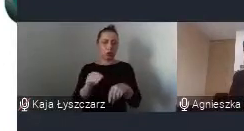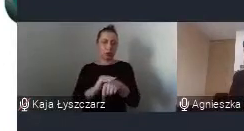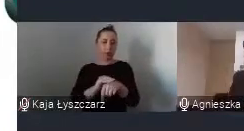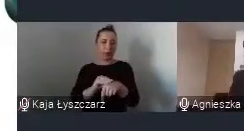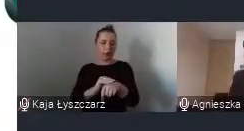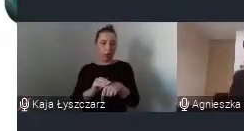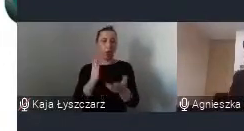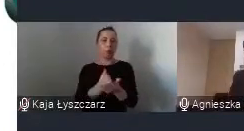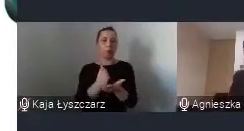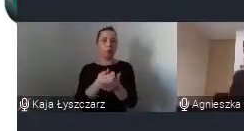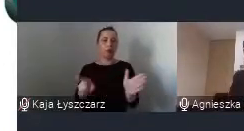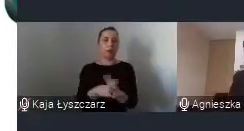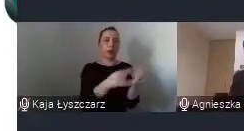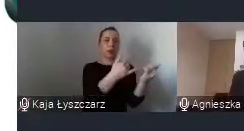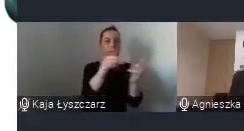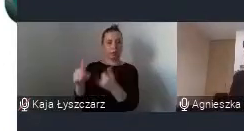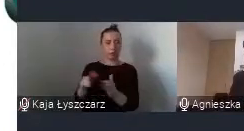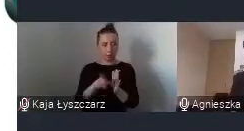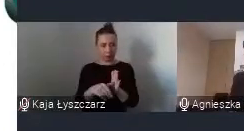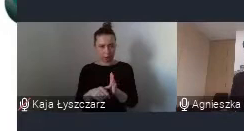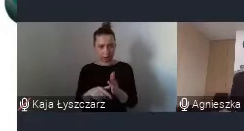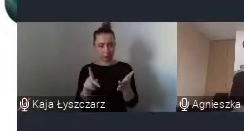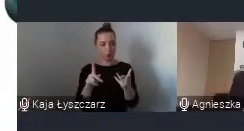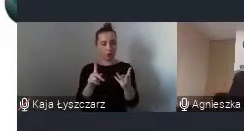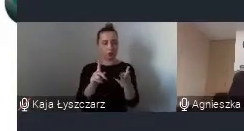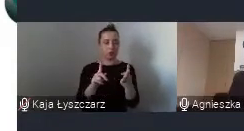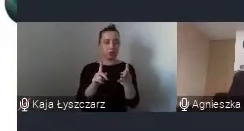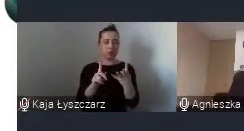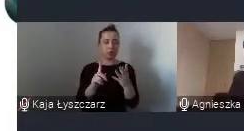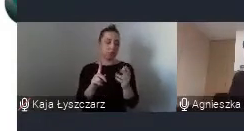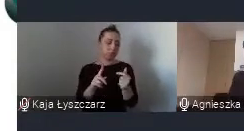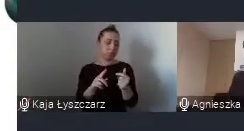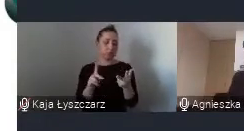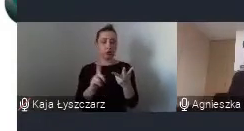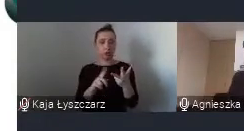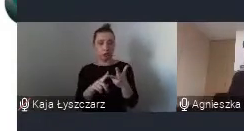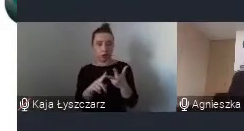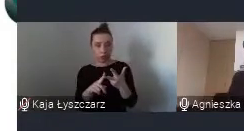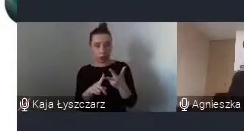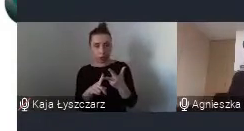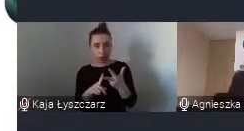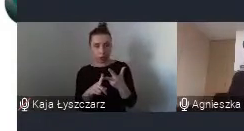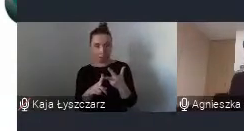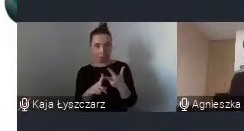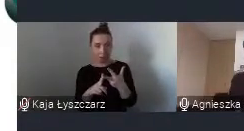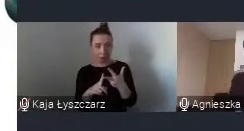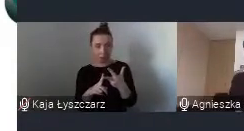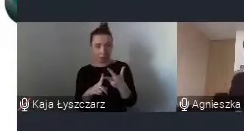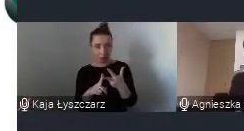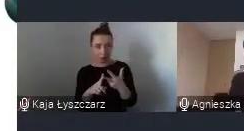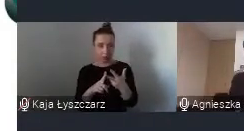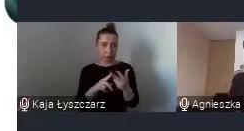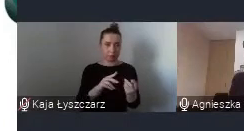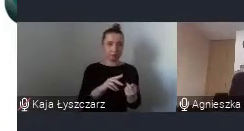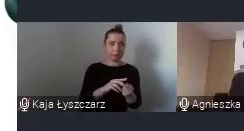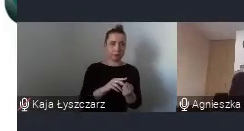nadzieję, pomocne dla innych miast. I wreszcie ostatni komponent, ten, który jest tutaj nazwany transfer wiedzy, to jest taki